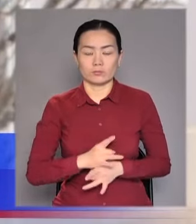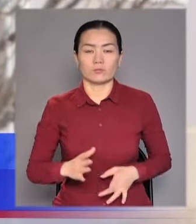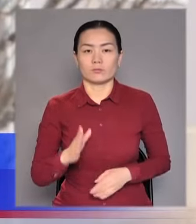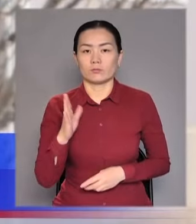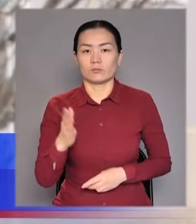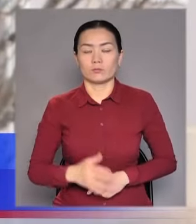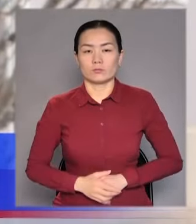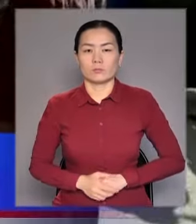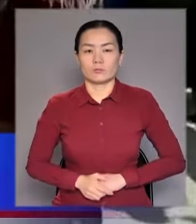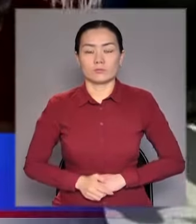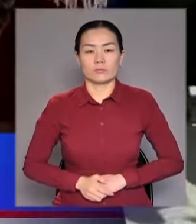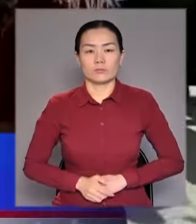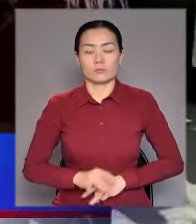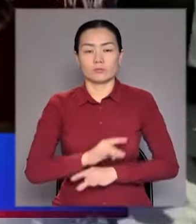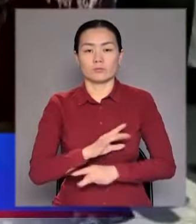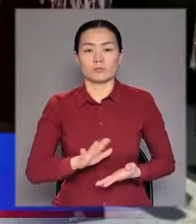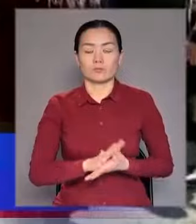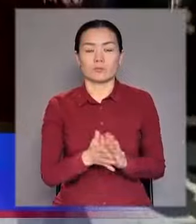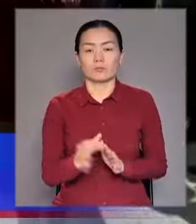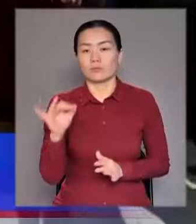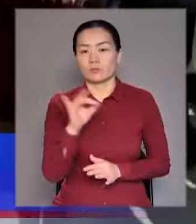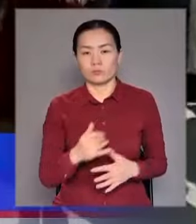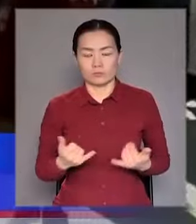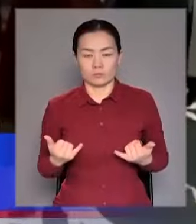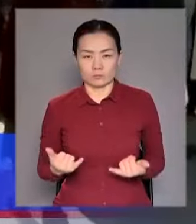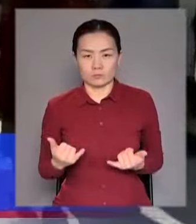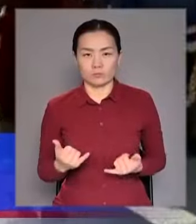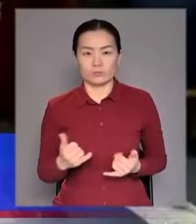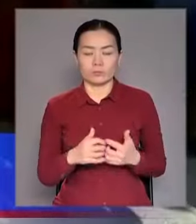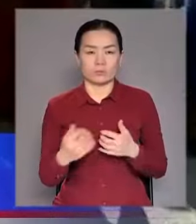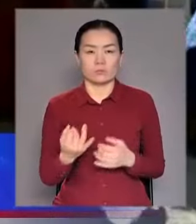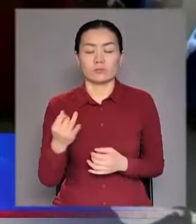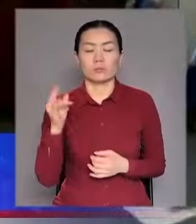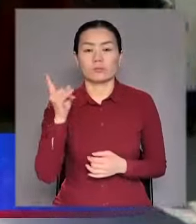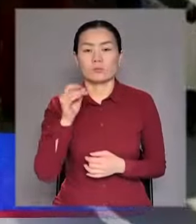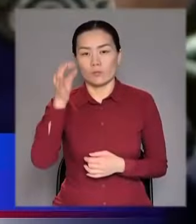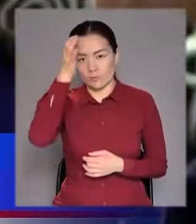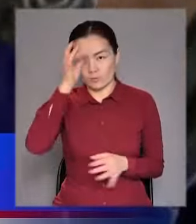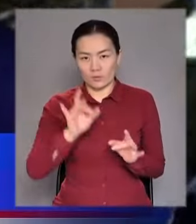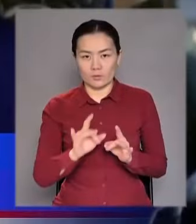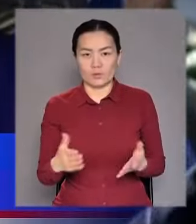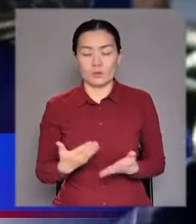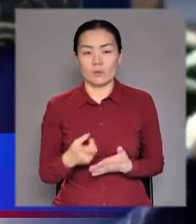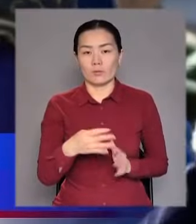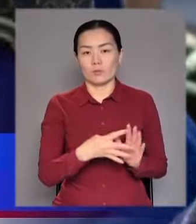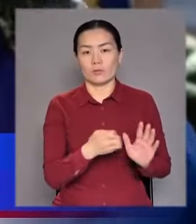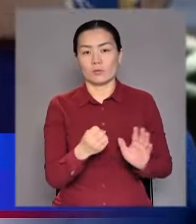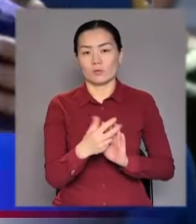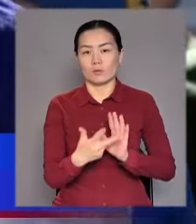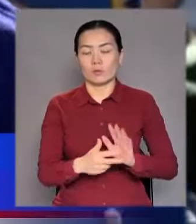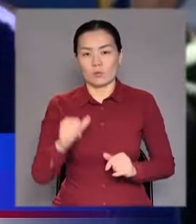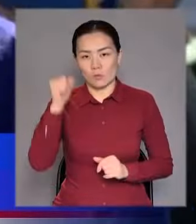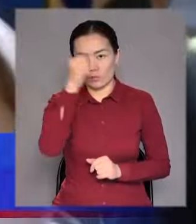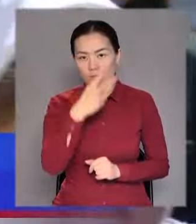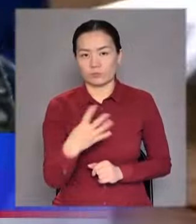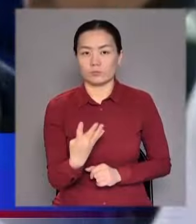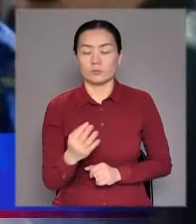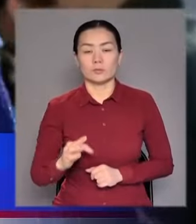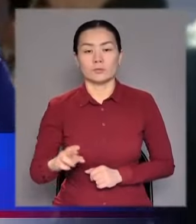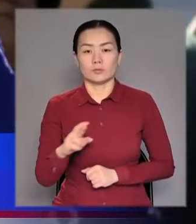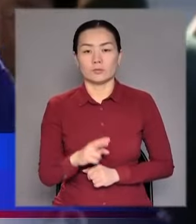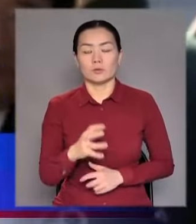lebi seziledi. Мерекенің шығу тарихында қазіргі таңда талас бар. Кей тарихшылардың мәліметіне сүйенсек, 1918 жылы